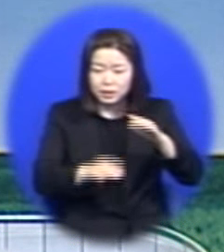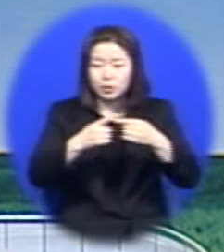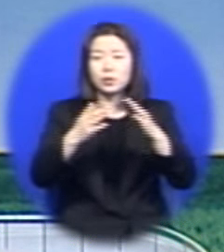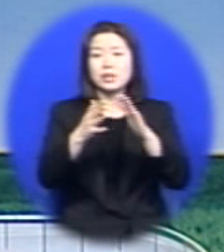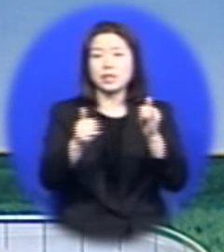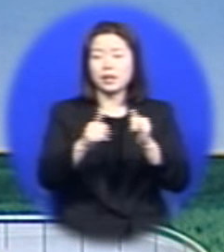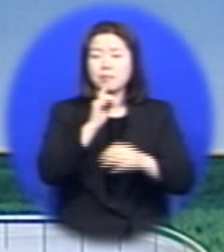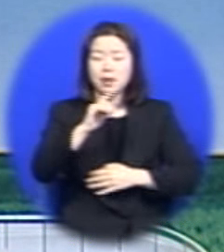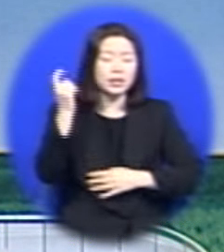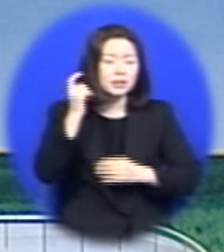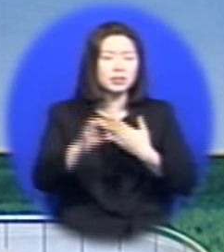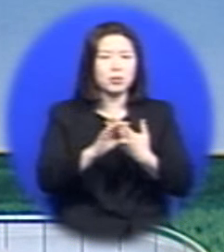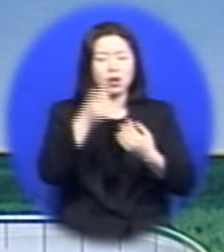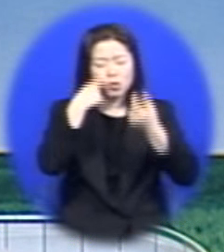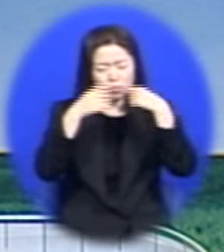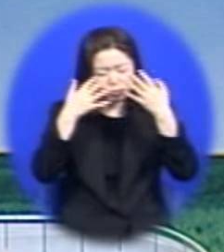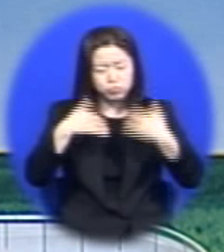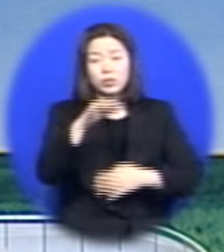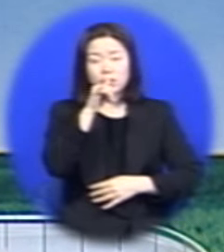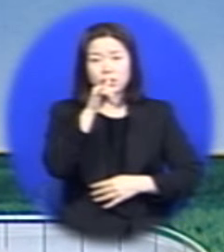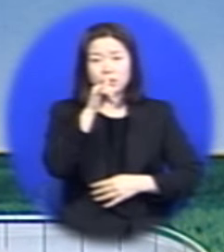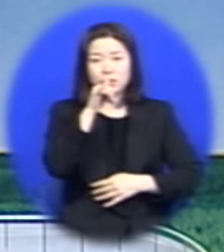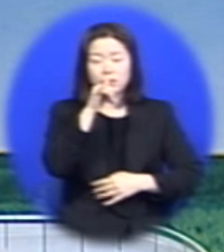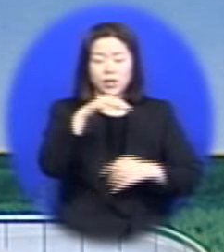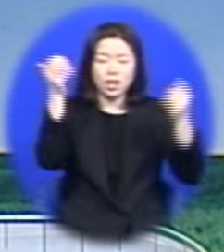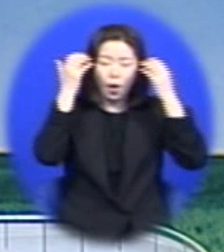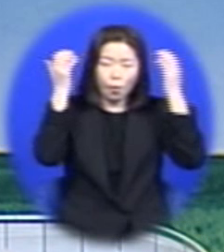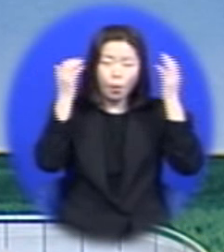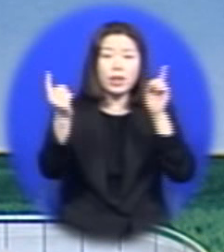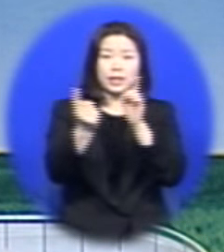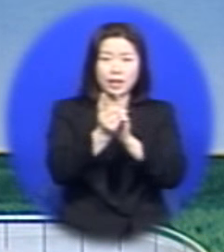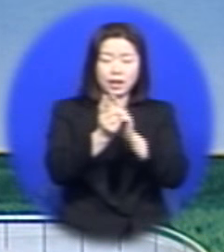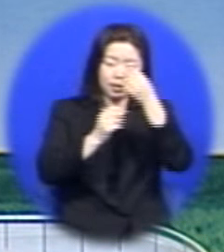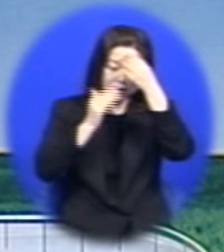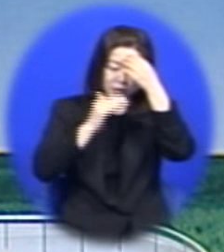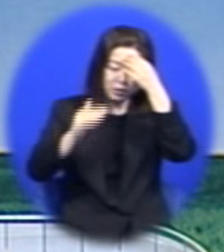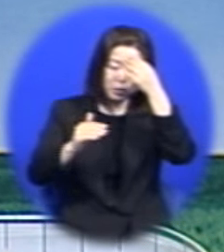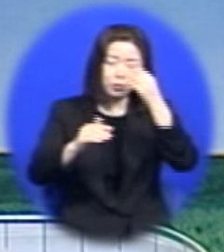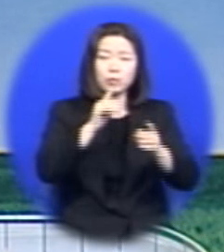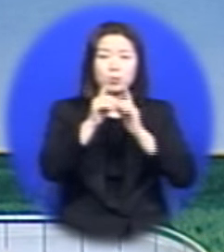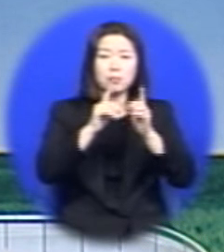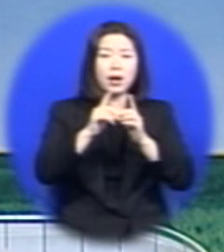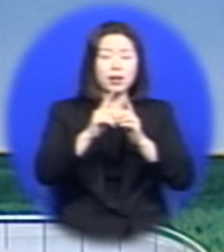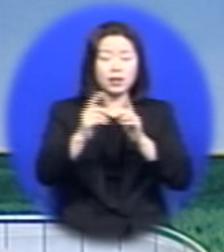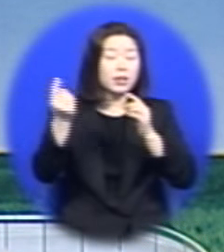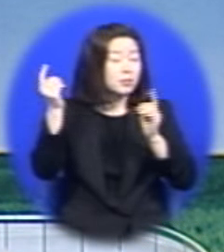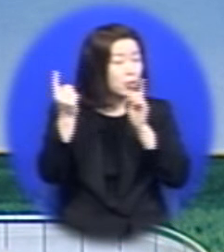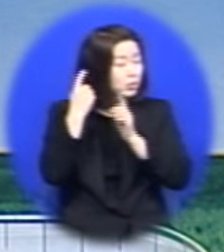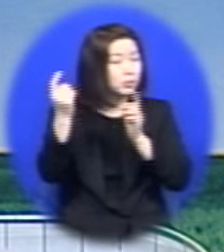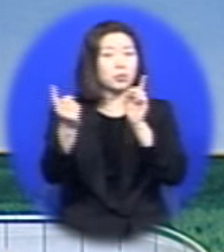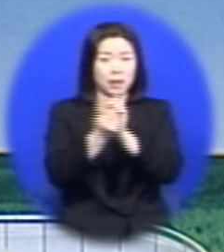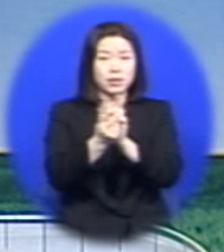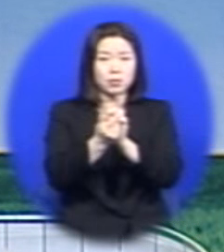여러분, 고난을 당하는 성도의 이야기를 들으면 그것은 우리의 가슴을 움직입니다. 7절